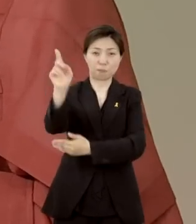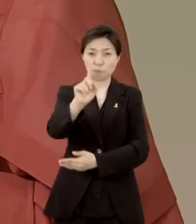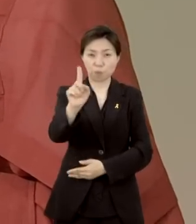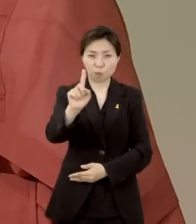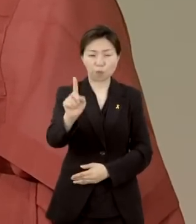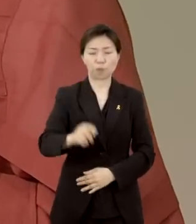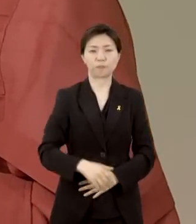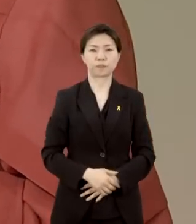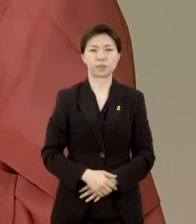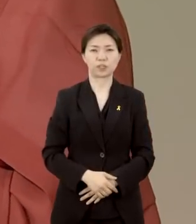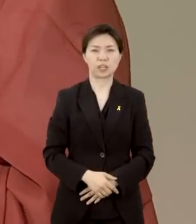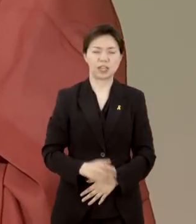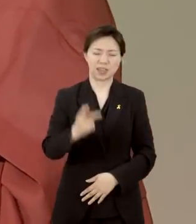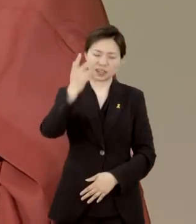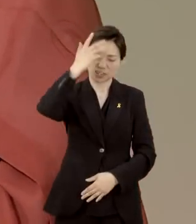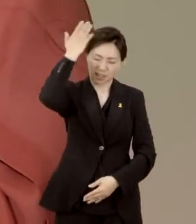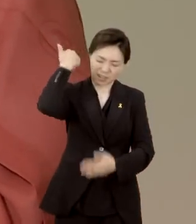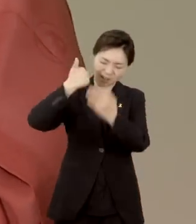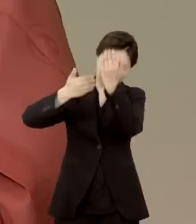부처님이 말씀하시기를